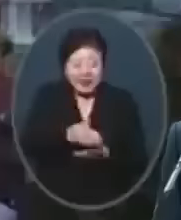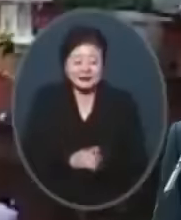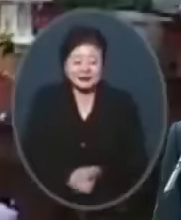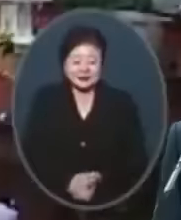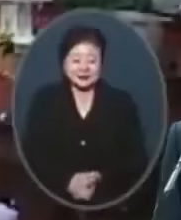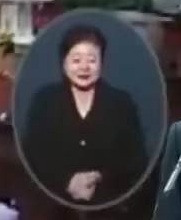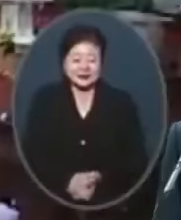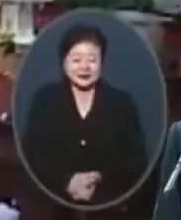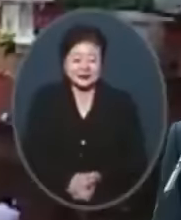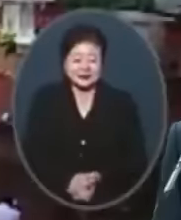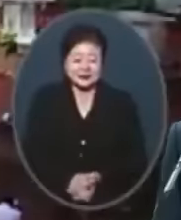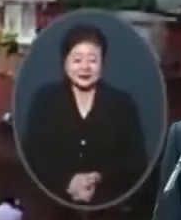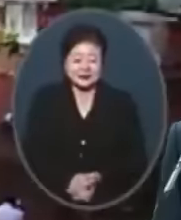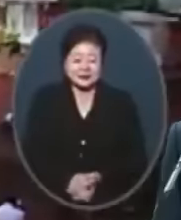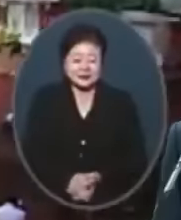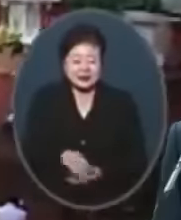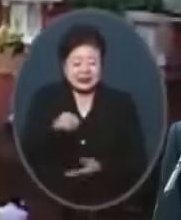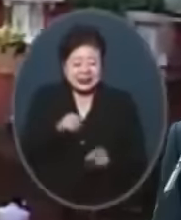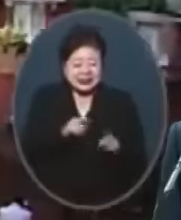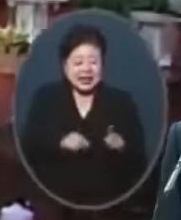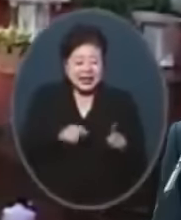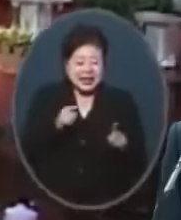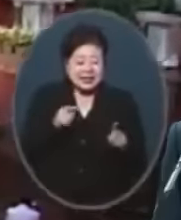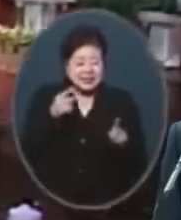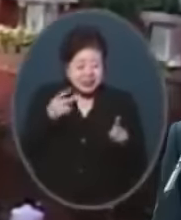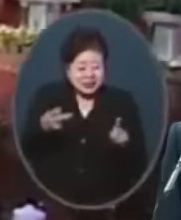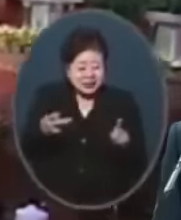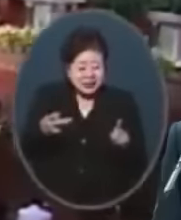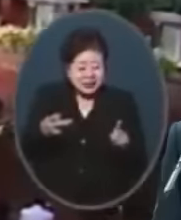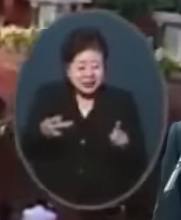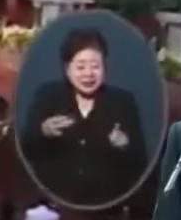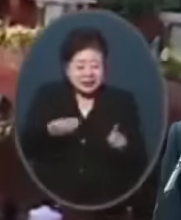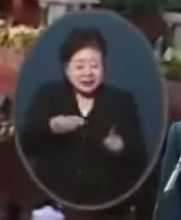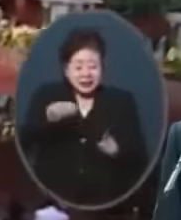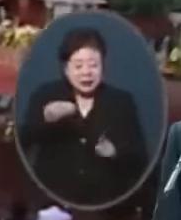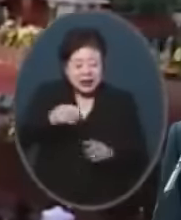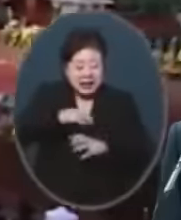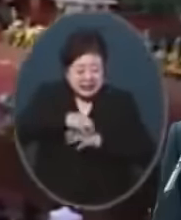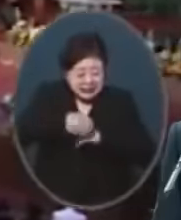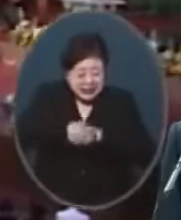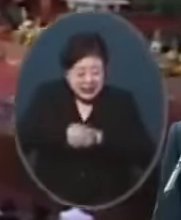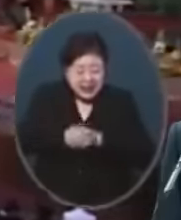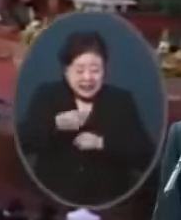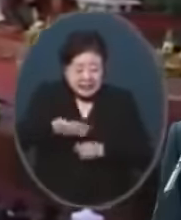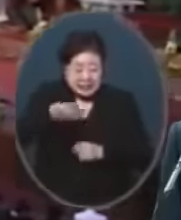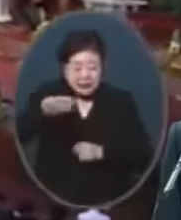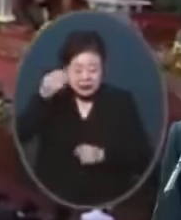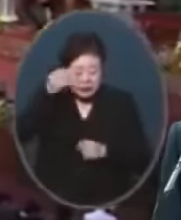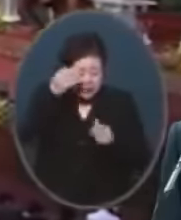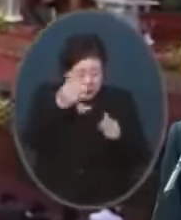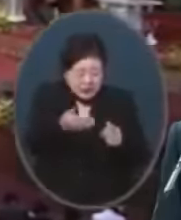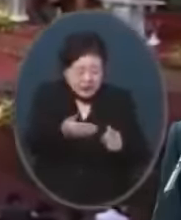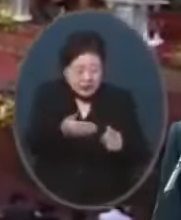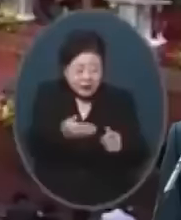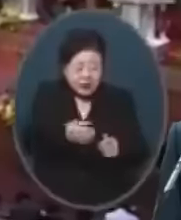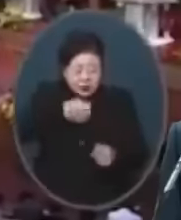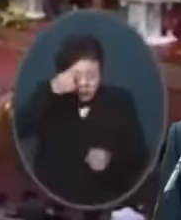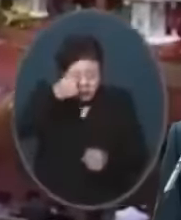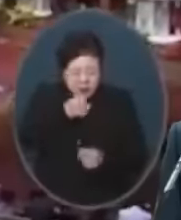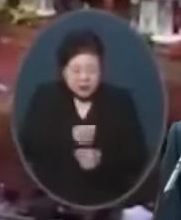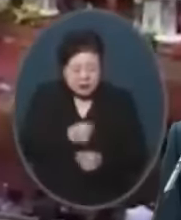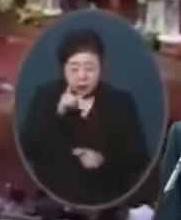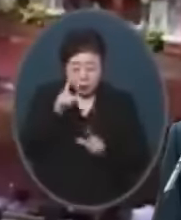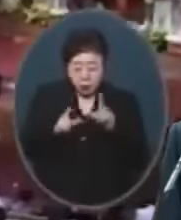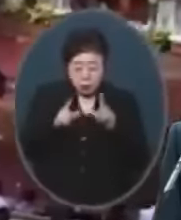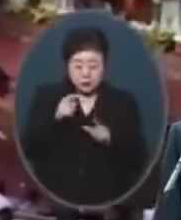것입니다. 창세기 1장 1절로 2절은 3차원의 세계를 4차원인 성령께서 품고 계시는